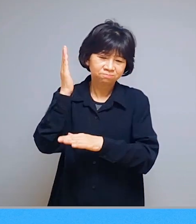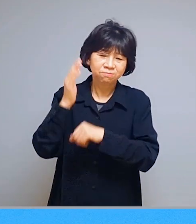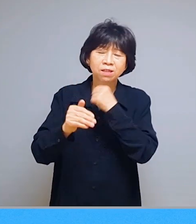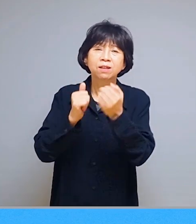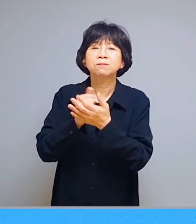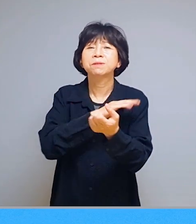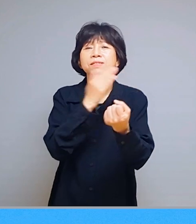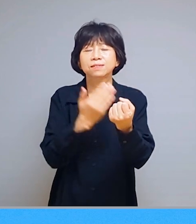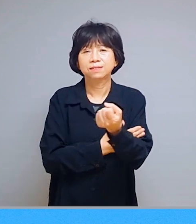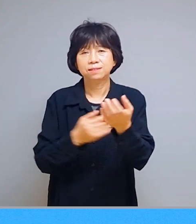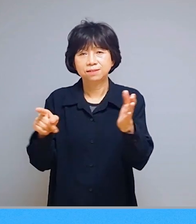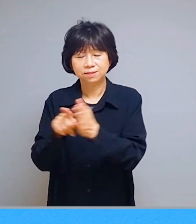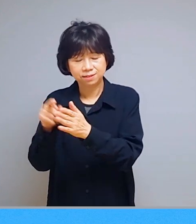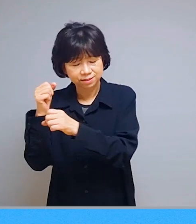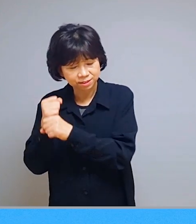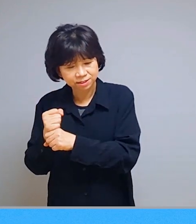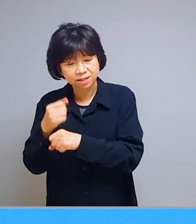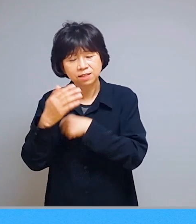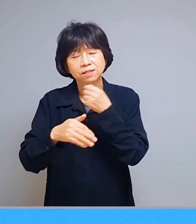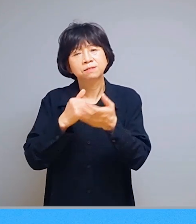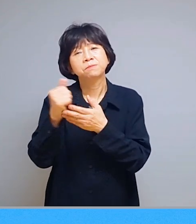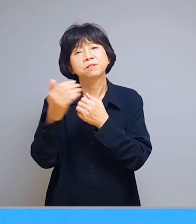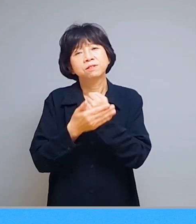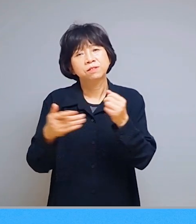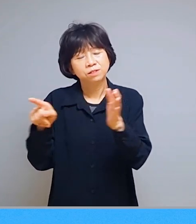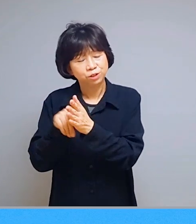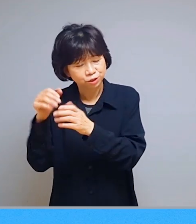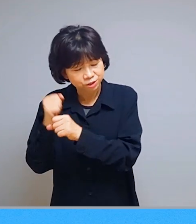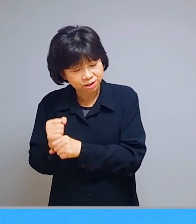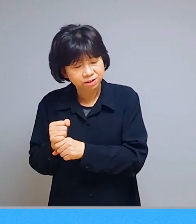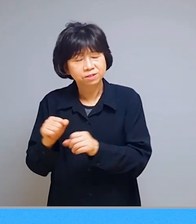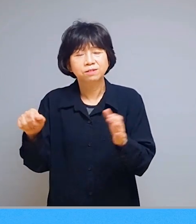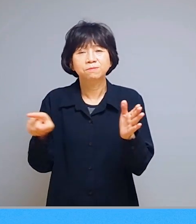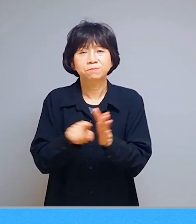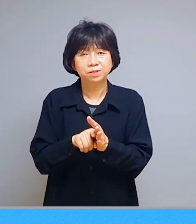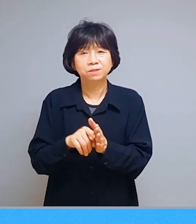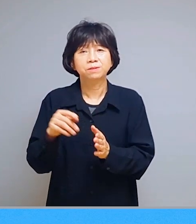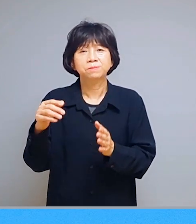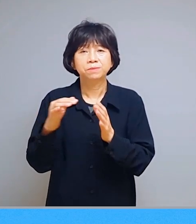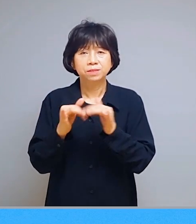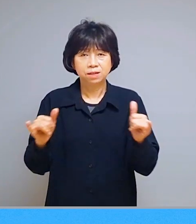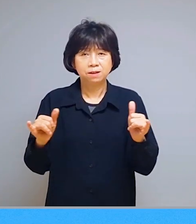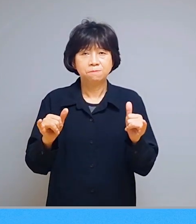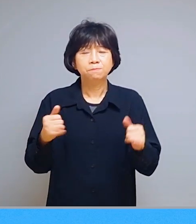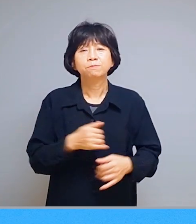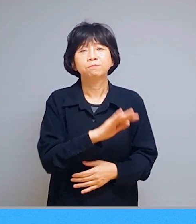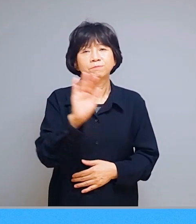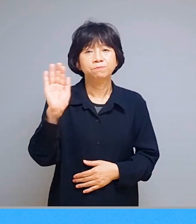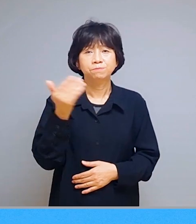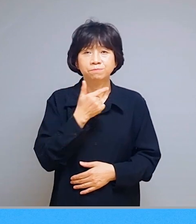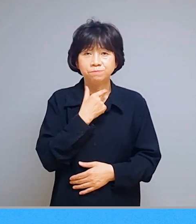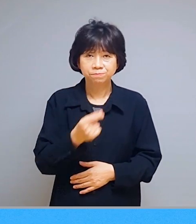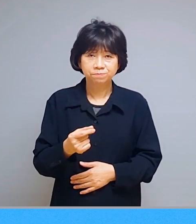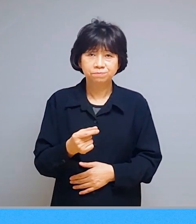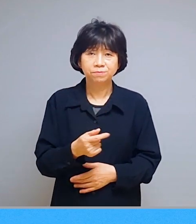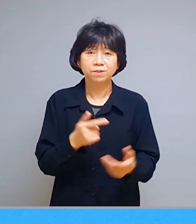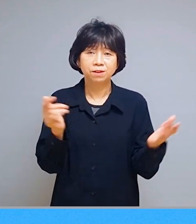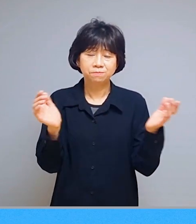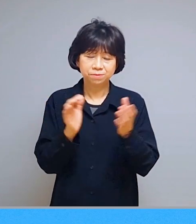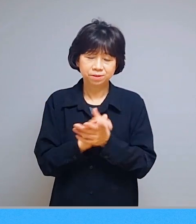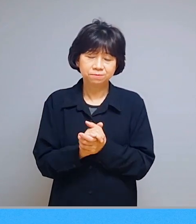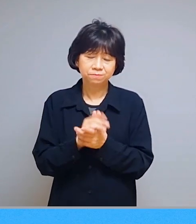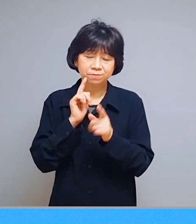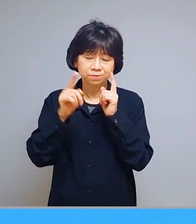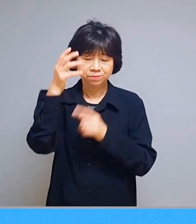은혜를 신뢰하며 믿음으로 나아가시는 우리 모두가 되실 수 있기를 소망합니다. 아멘. 우리 같이